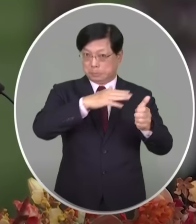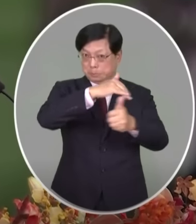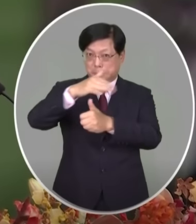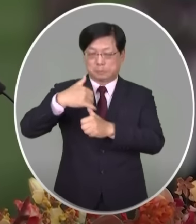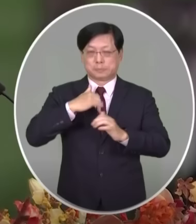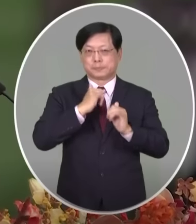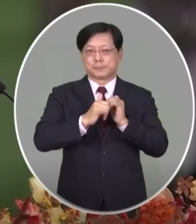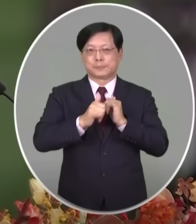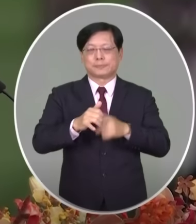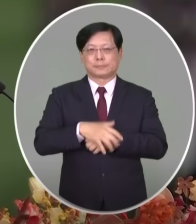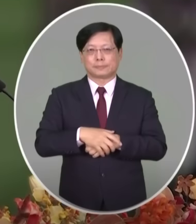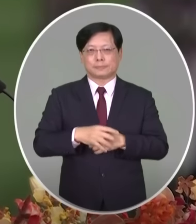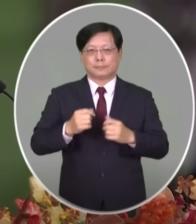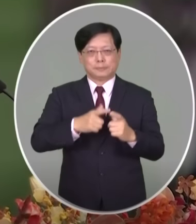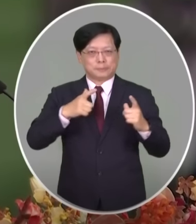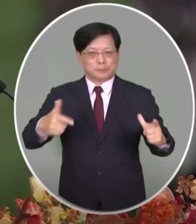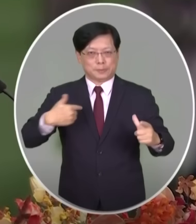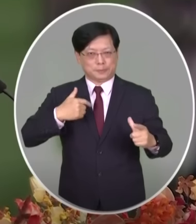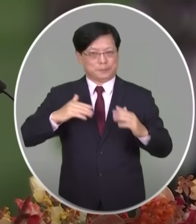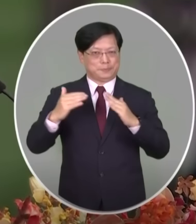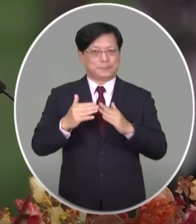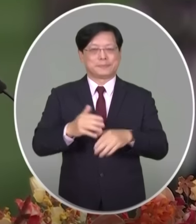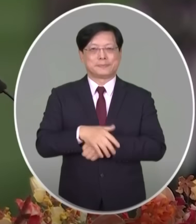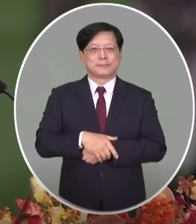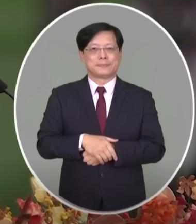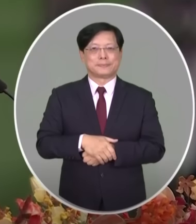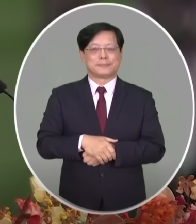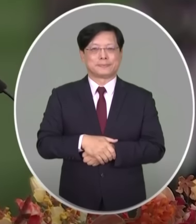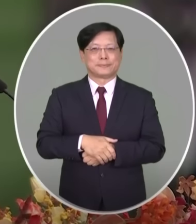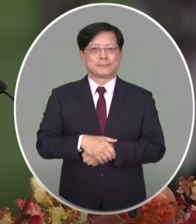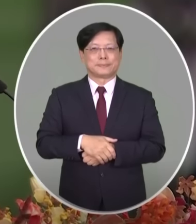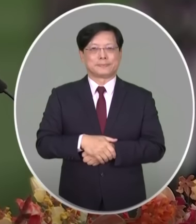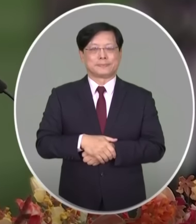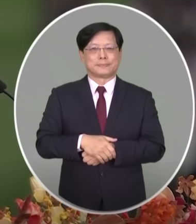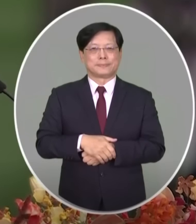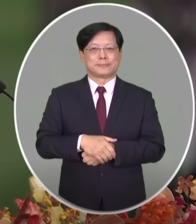国人，壮大国家。